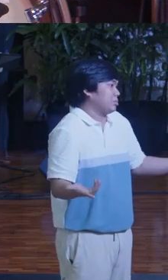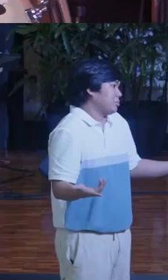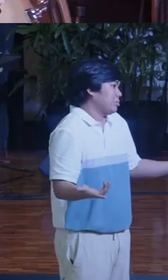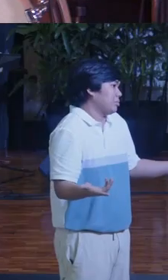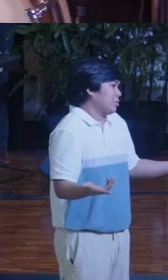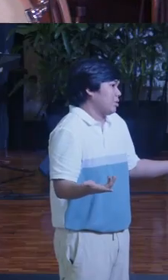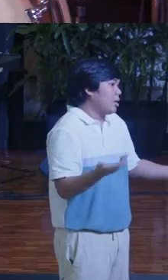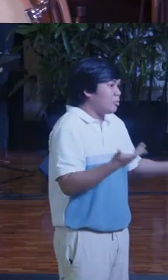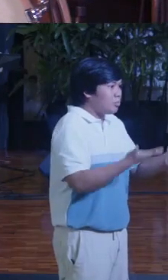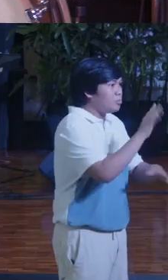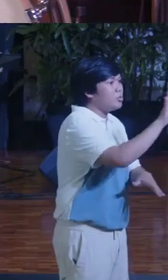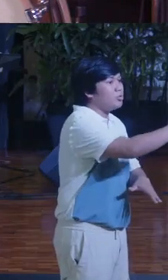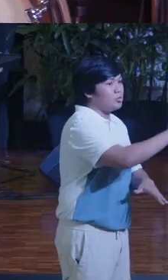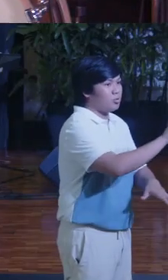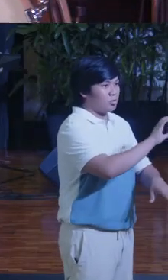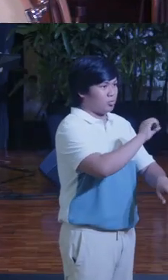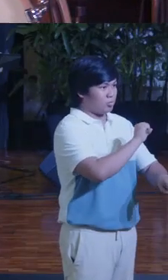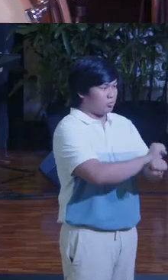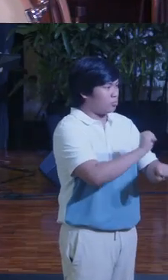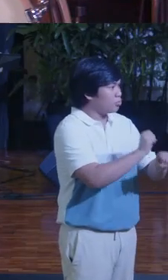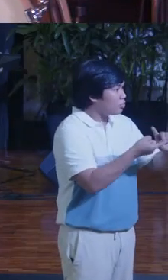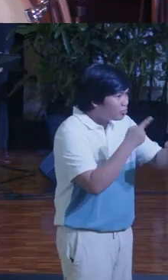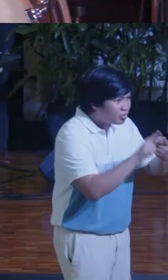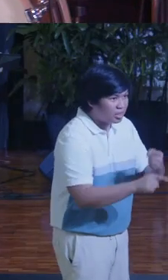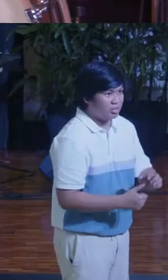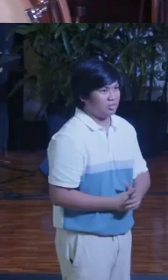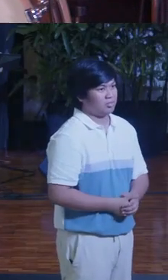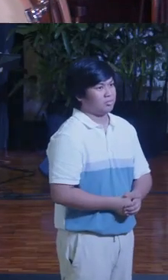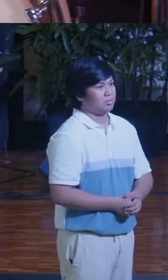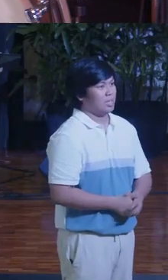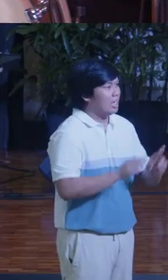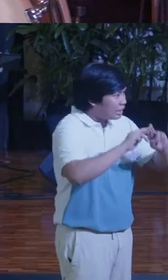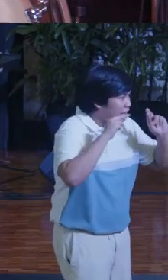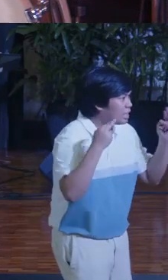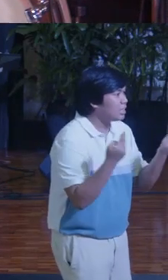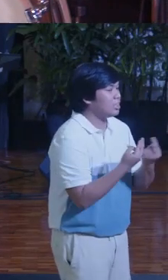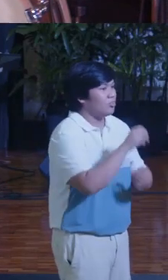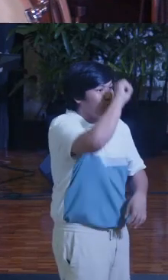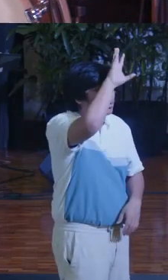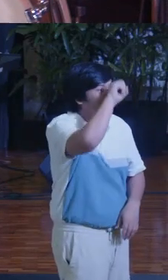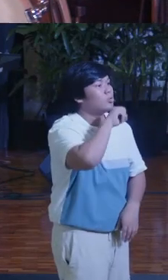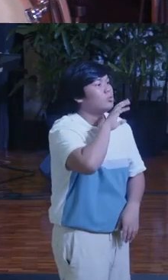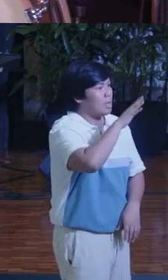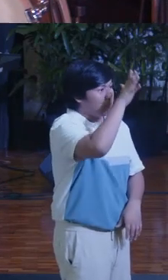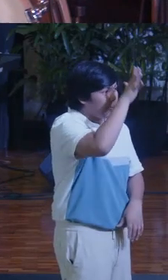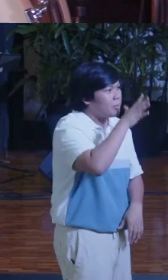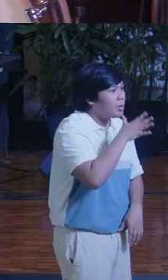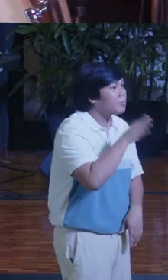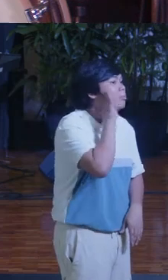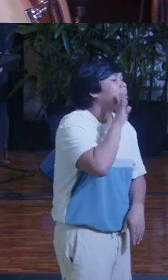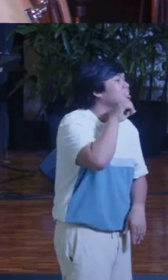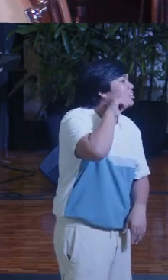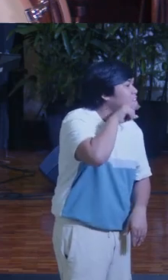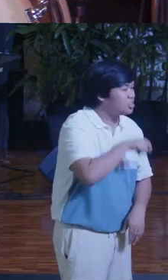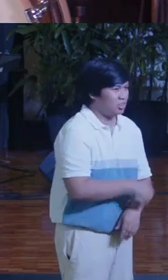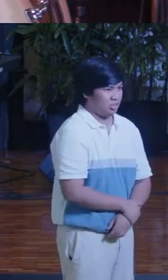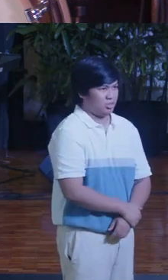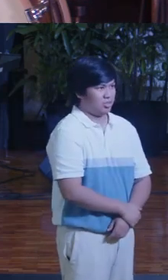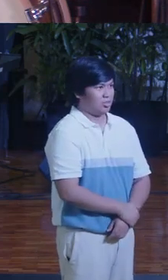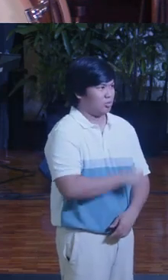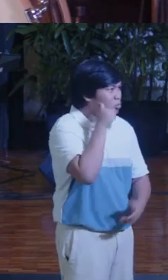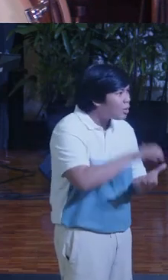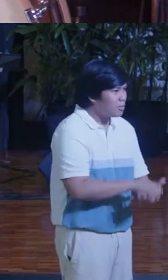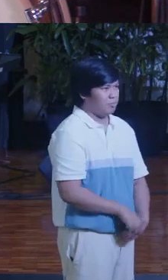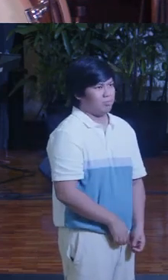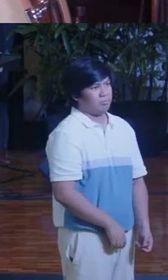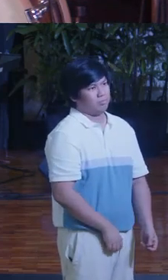na mga kaanib ng iglesyang ito na aking tinutukoy.